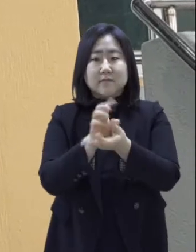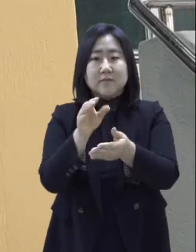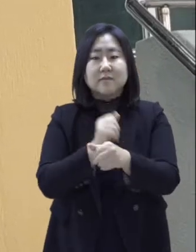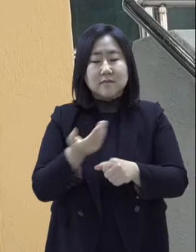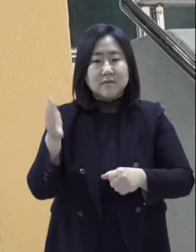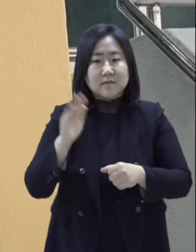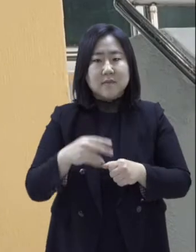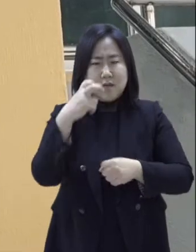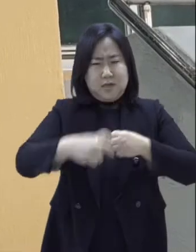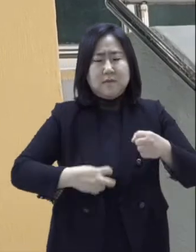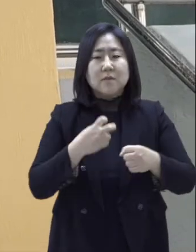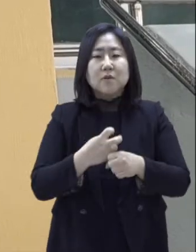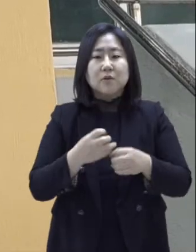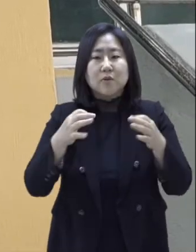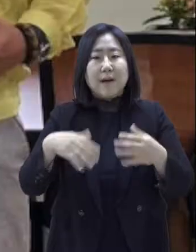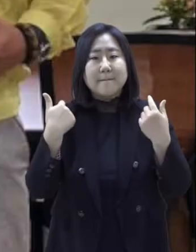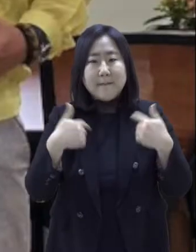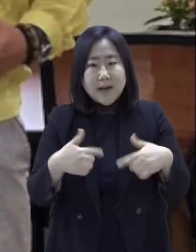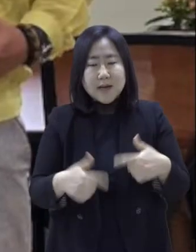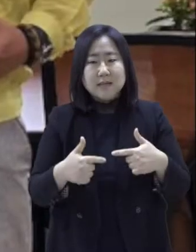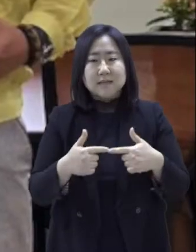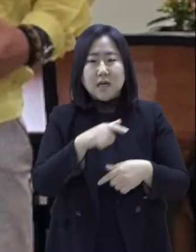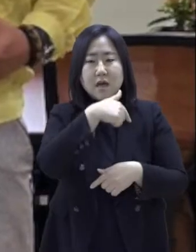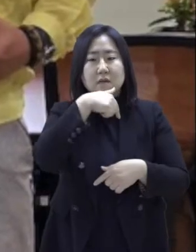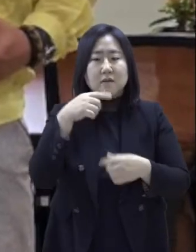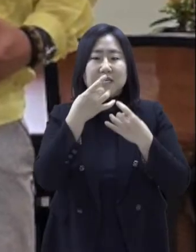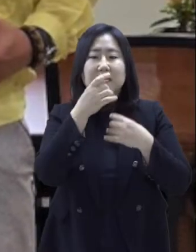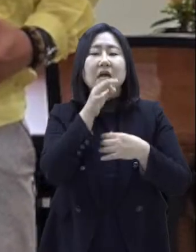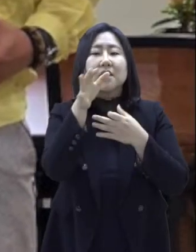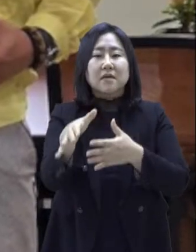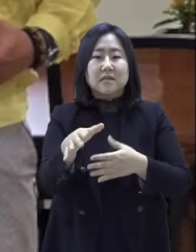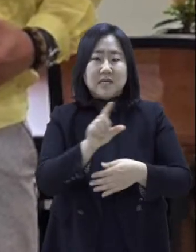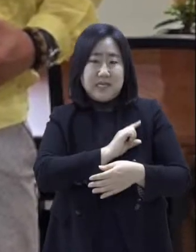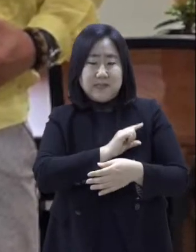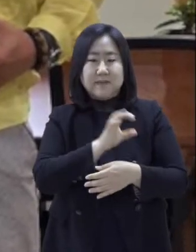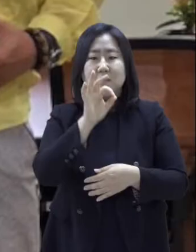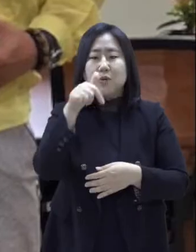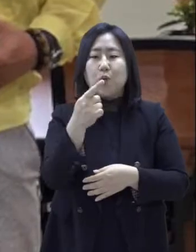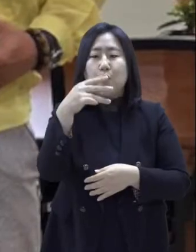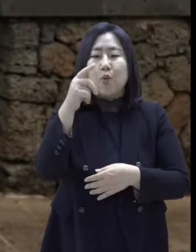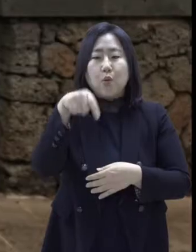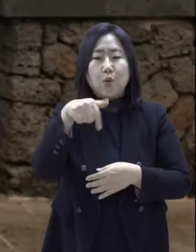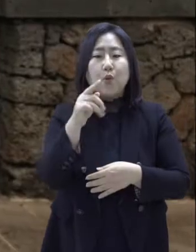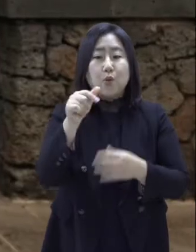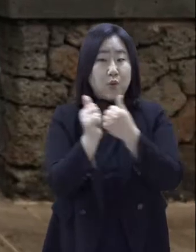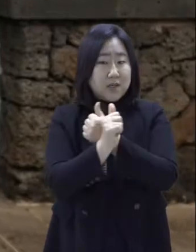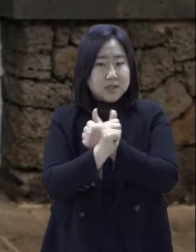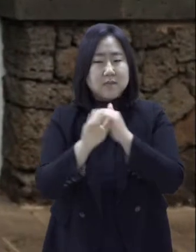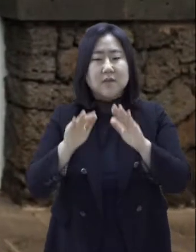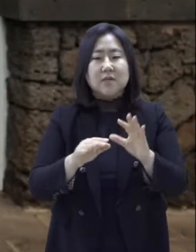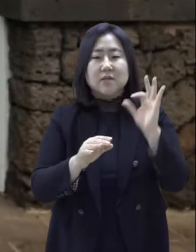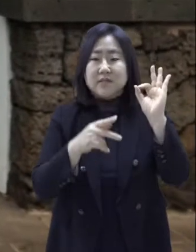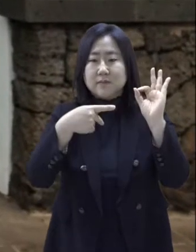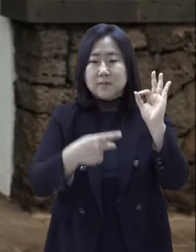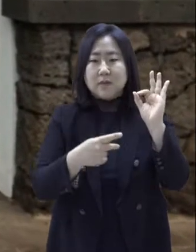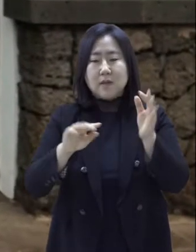20년간 해마다 서홍동 주민센터로 쌀을 기부해 오신 일명 노고록 아저씨가 이번 추석에도 10kg